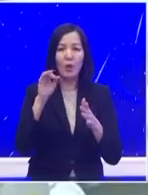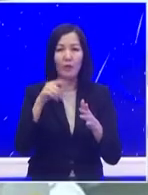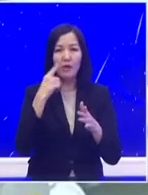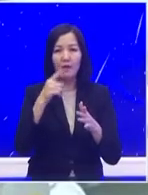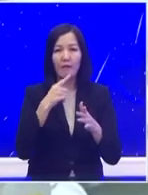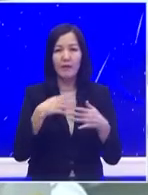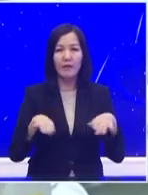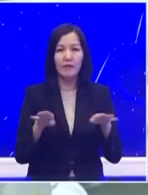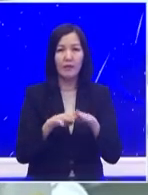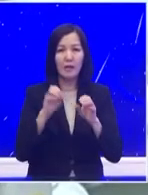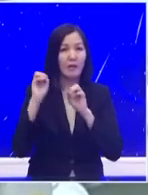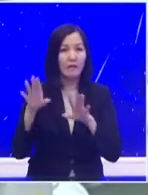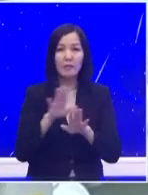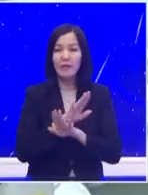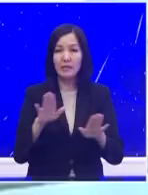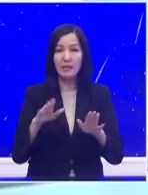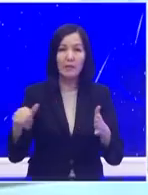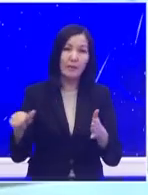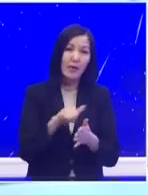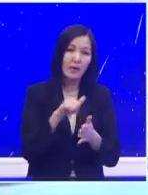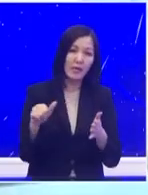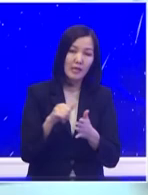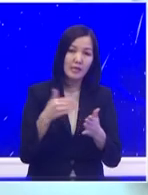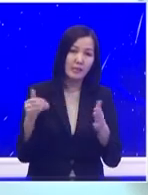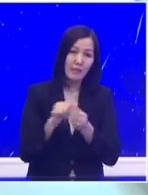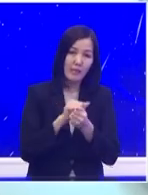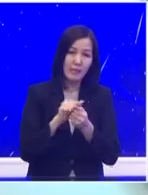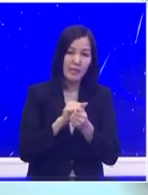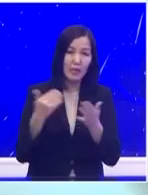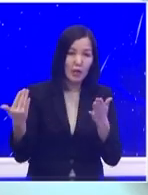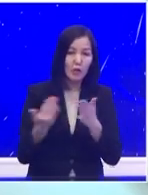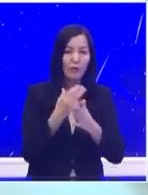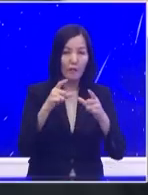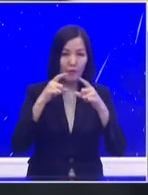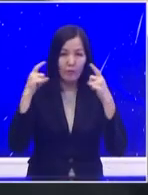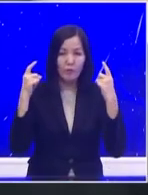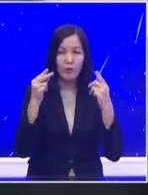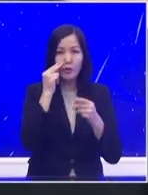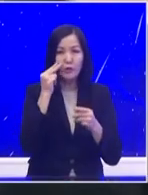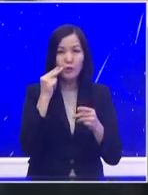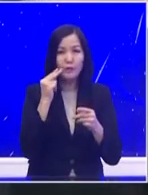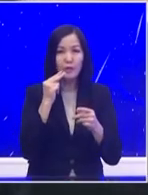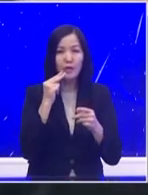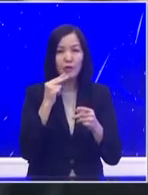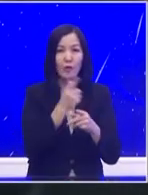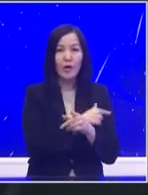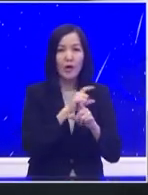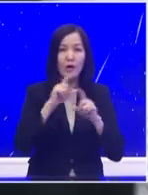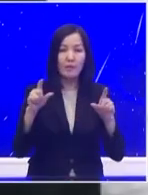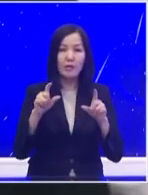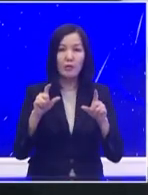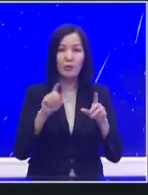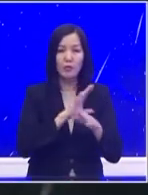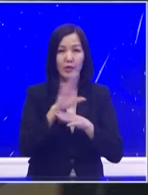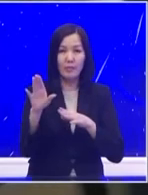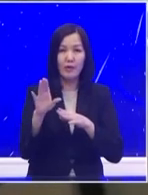маску можно не выбрасывать, погладить и можно носить снова. Скоро шымкентские маски уже попадут в розничную аптечную сеть. О готовности